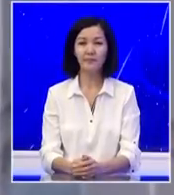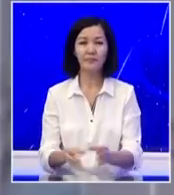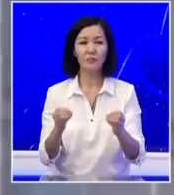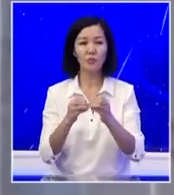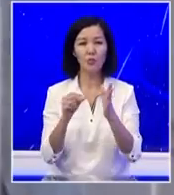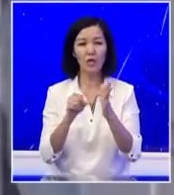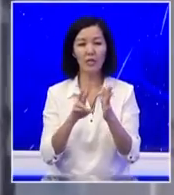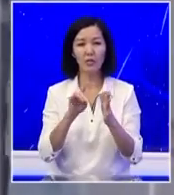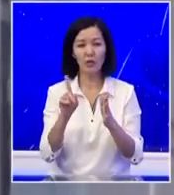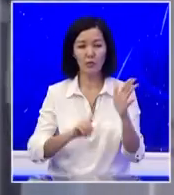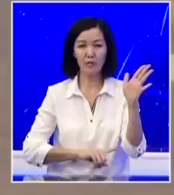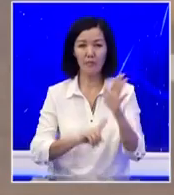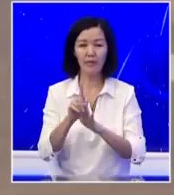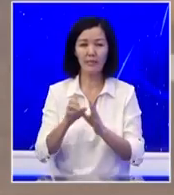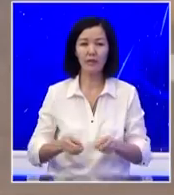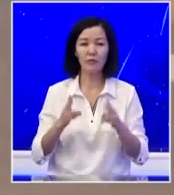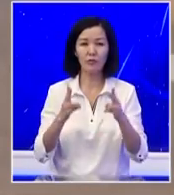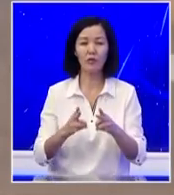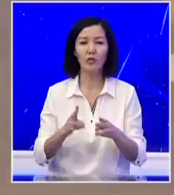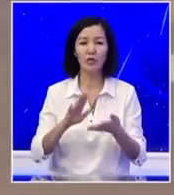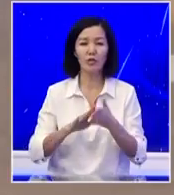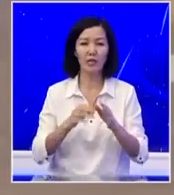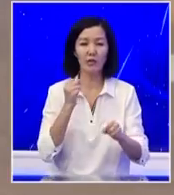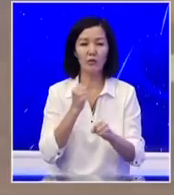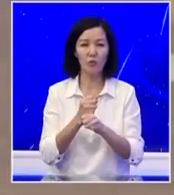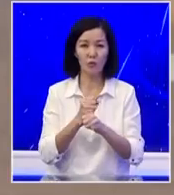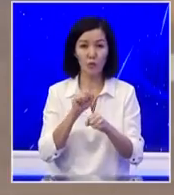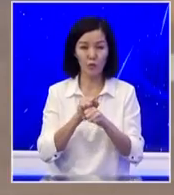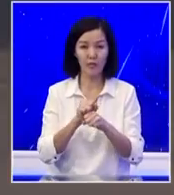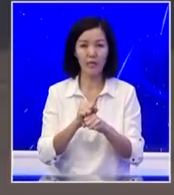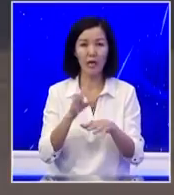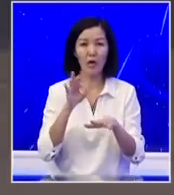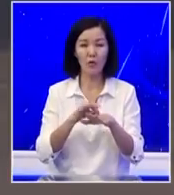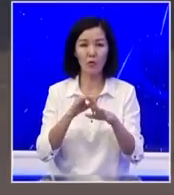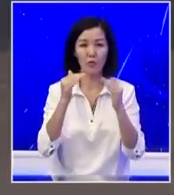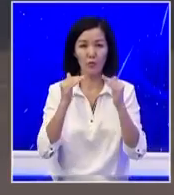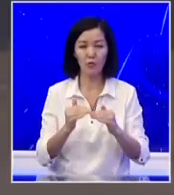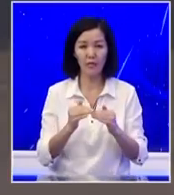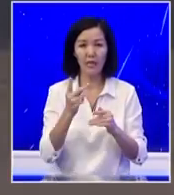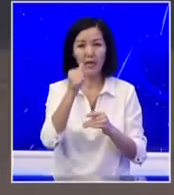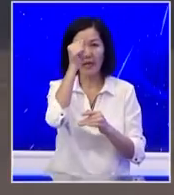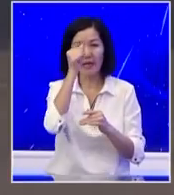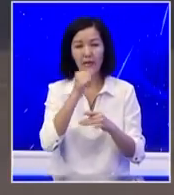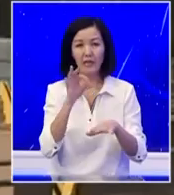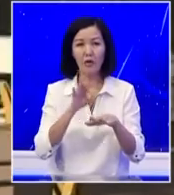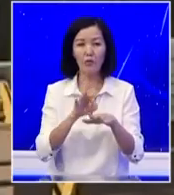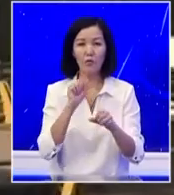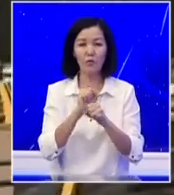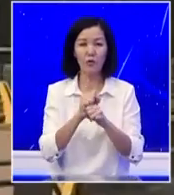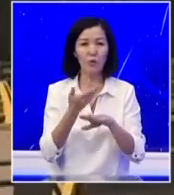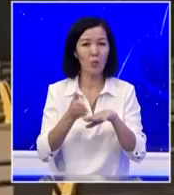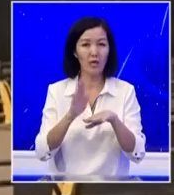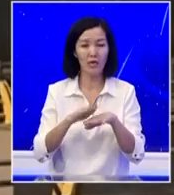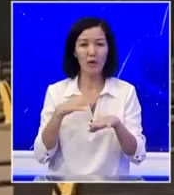16 наурызда басталған төтенше жағдай тоқтады. Елде коронавирус инфекциясының беті қайтты. Бірақ 2 айға жуық уақытта індетті ауыздықтау оңайға